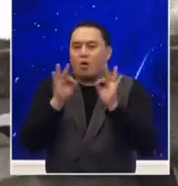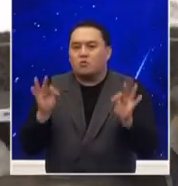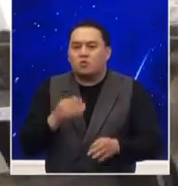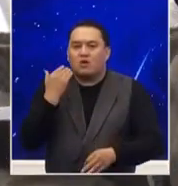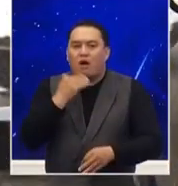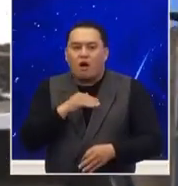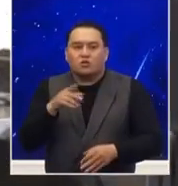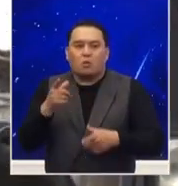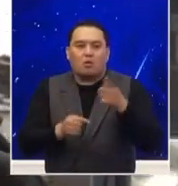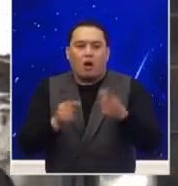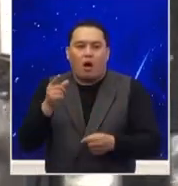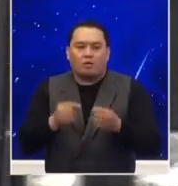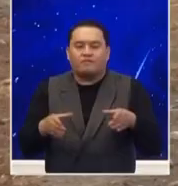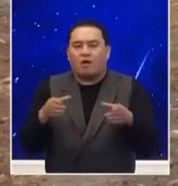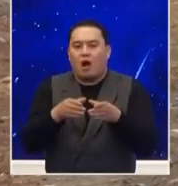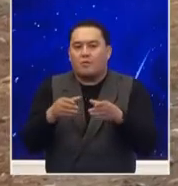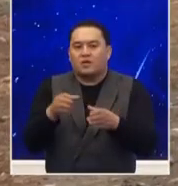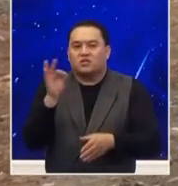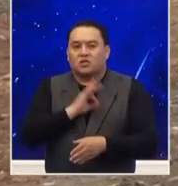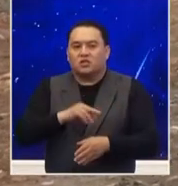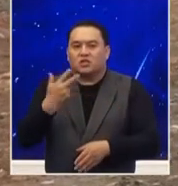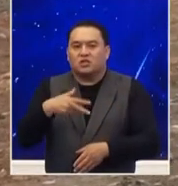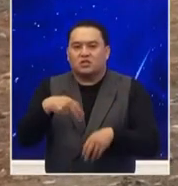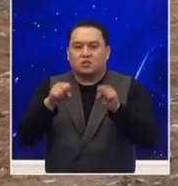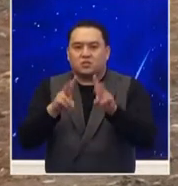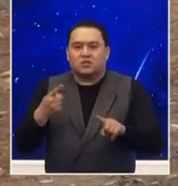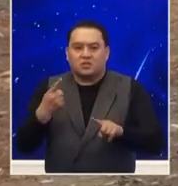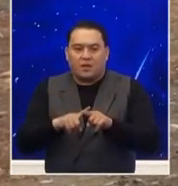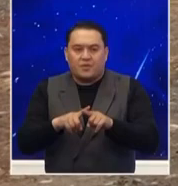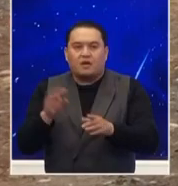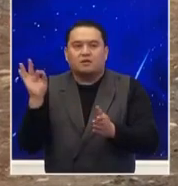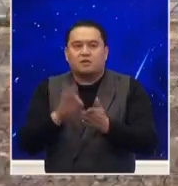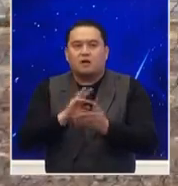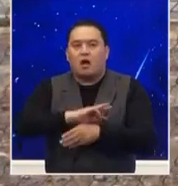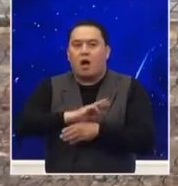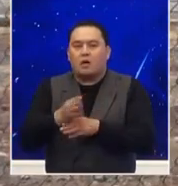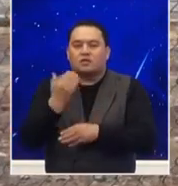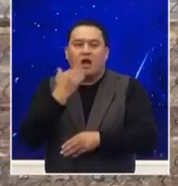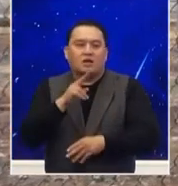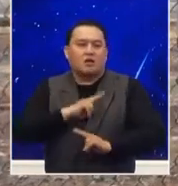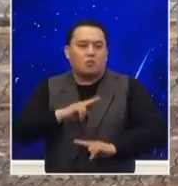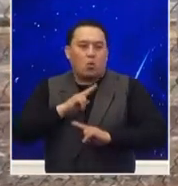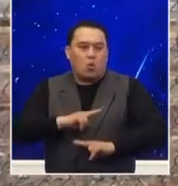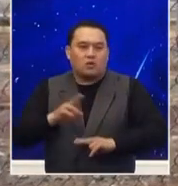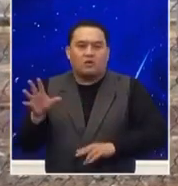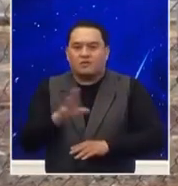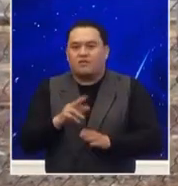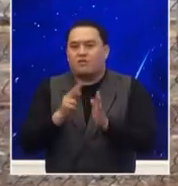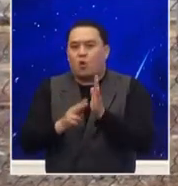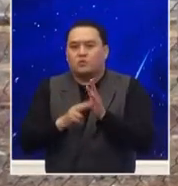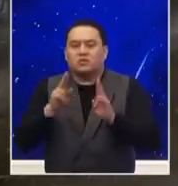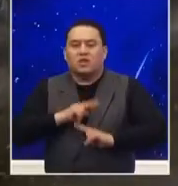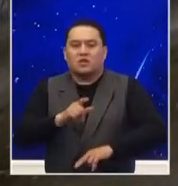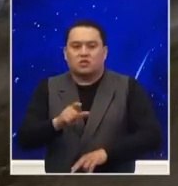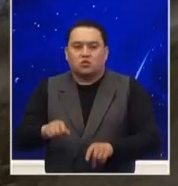качества получаемого молока. Компания использует свыше 30 единиц техники. В целях обеспечения качественной работы предприятия для всех 80